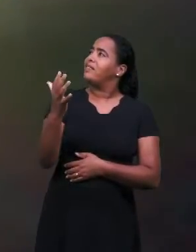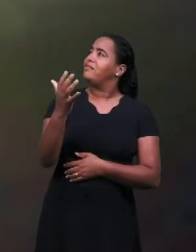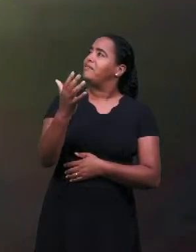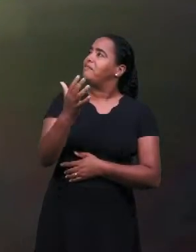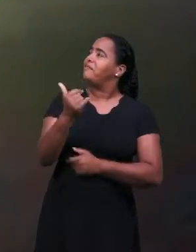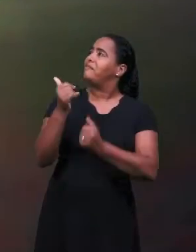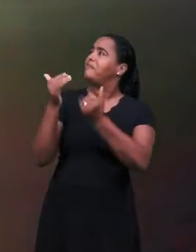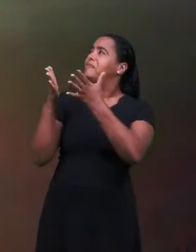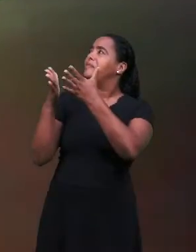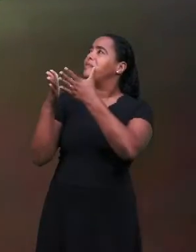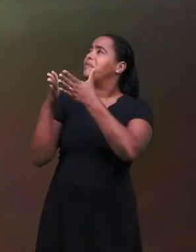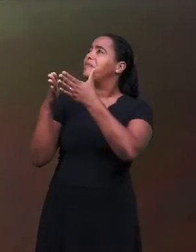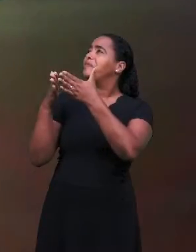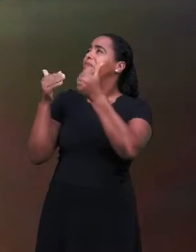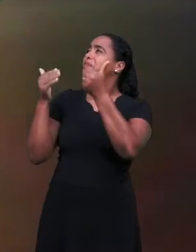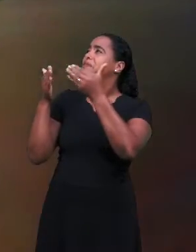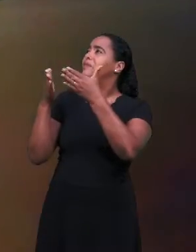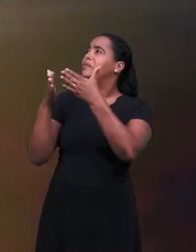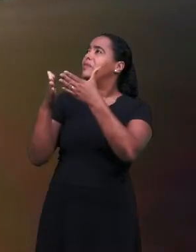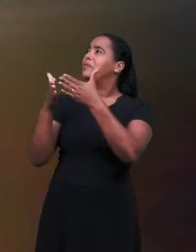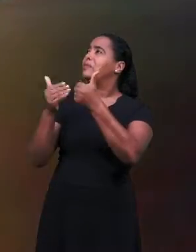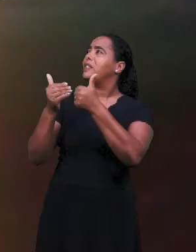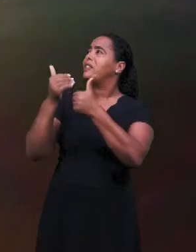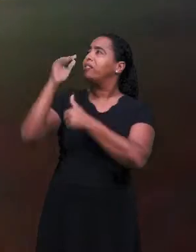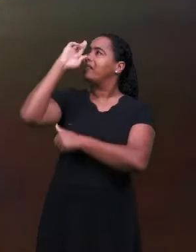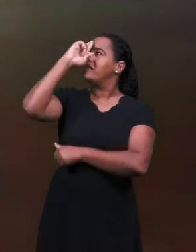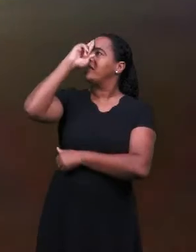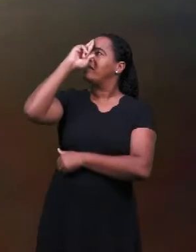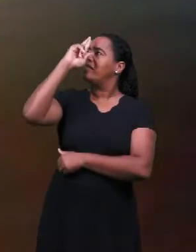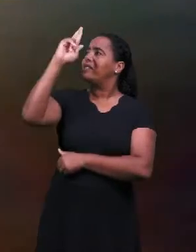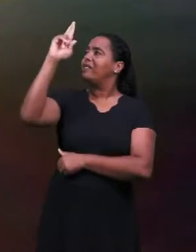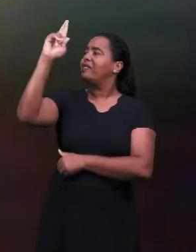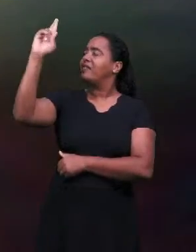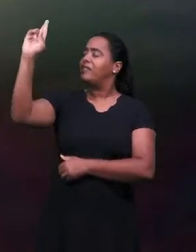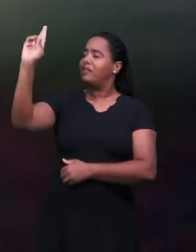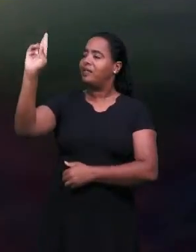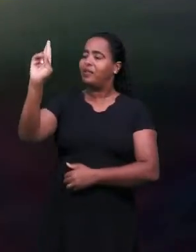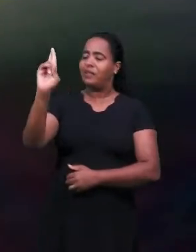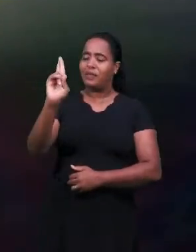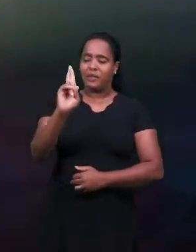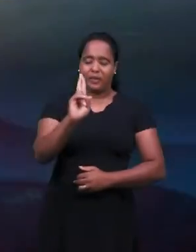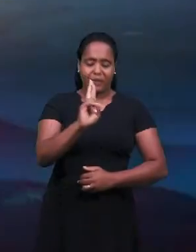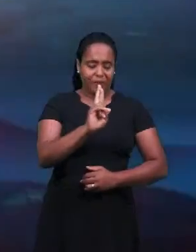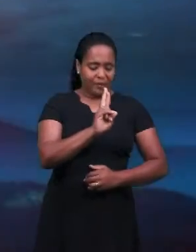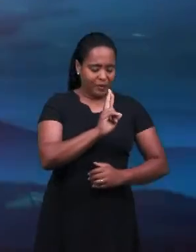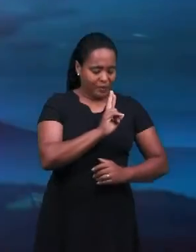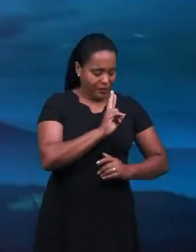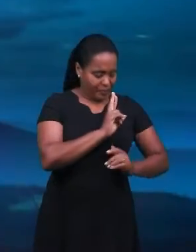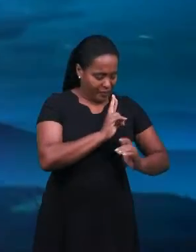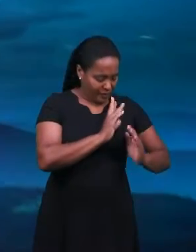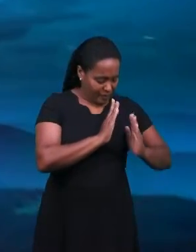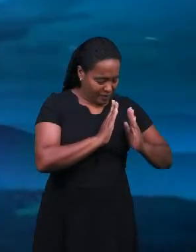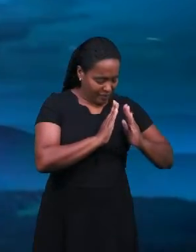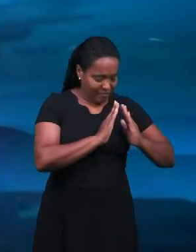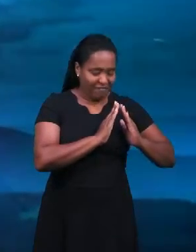молю, о Иисус, обитай во мне.